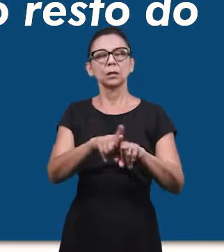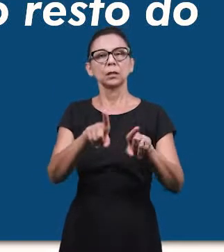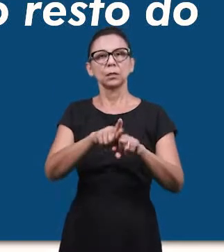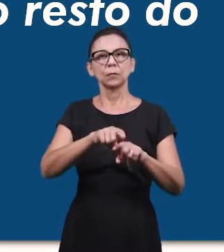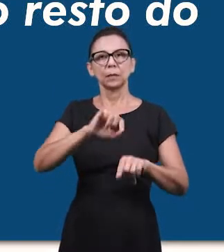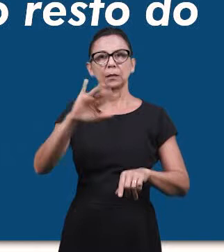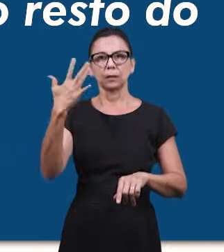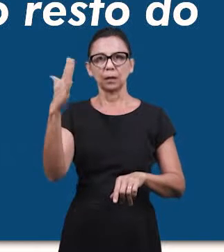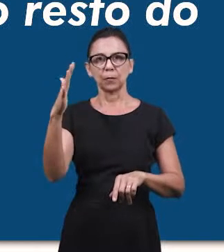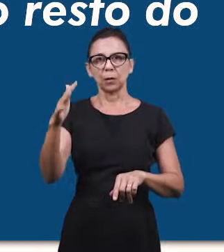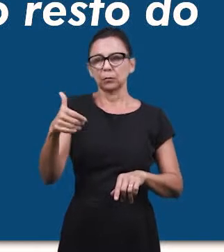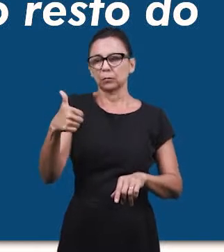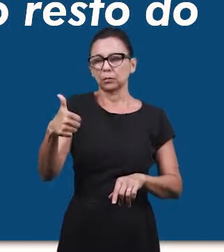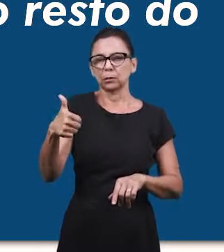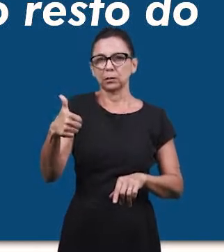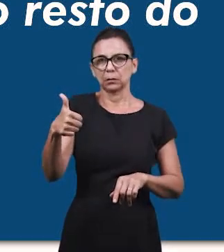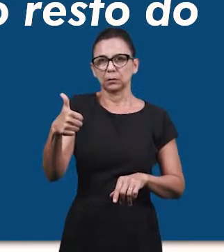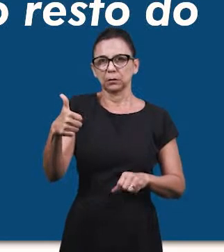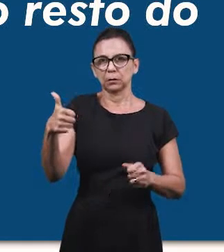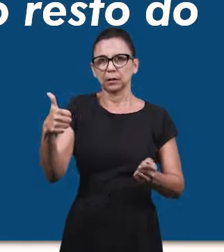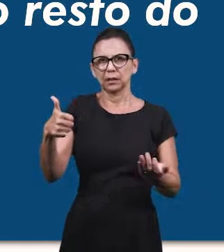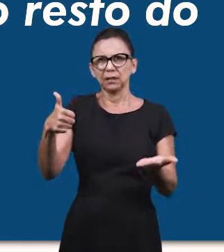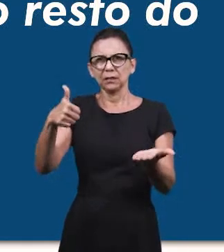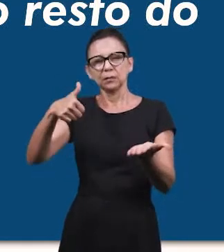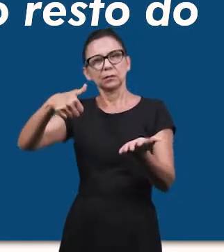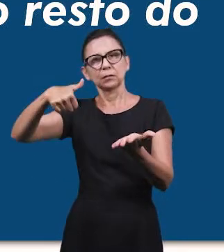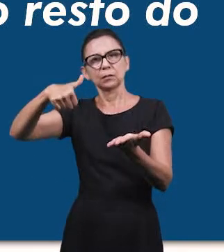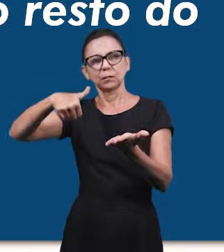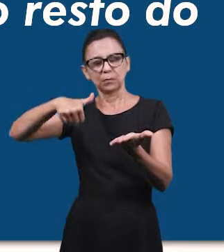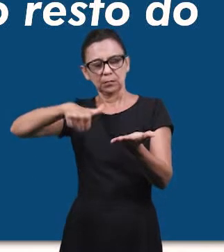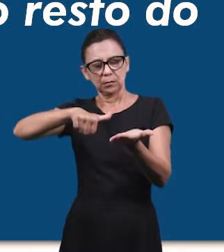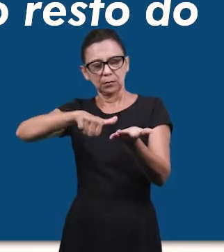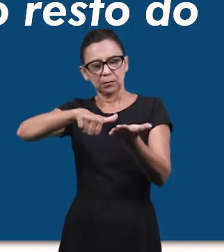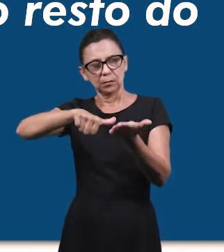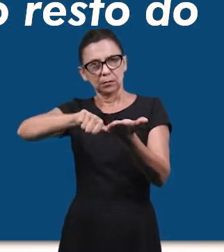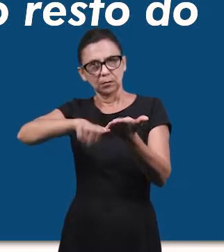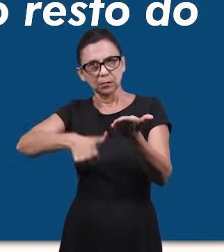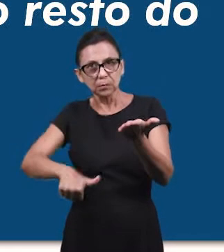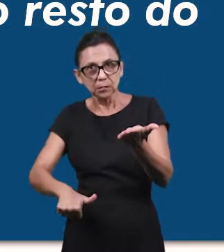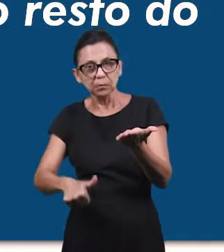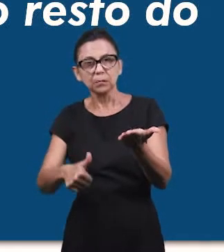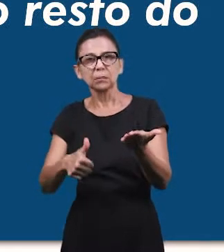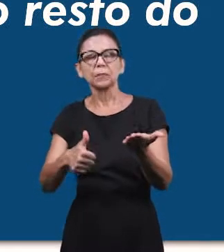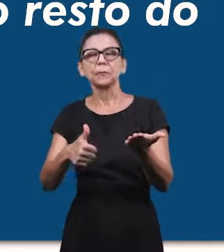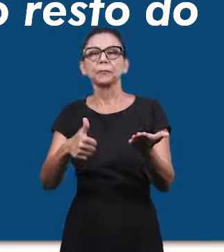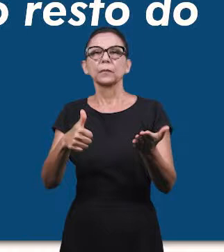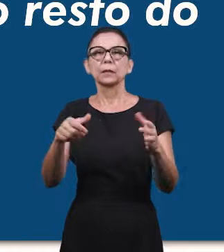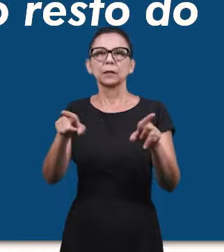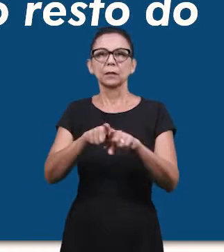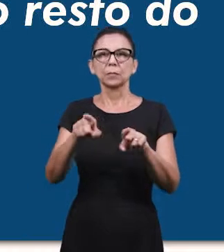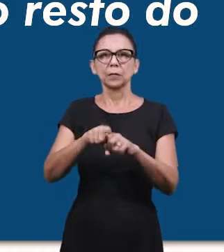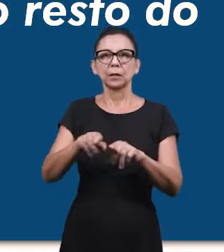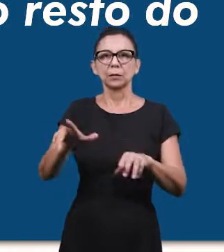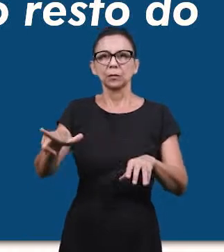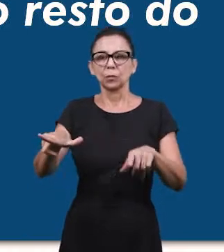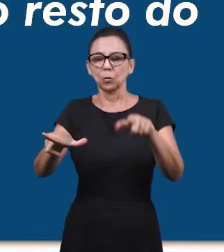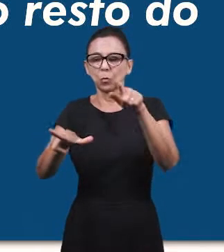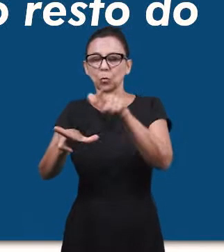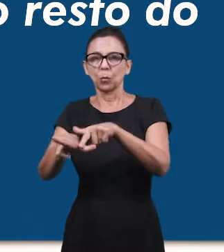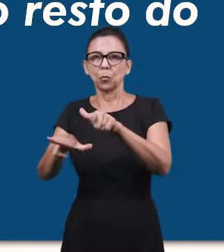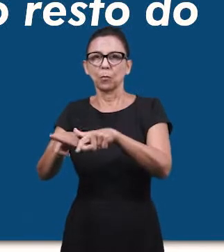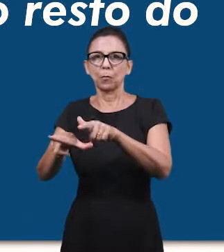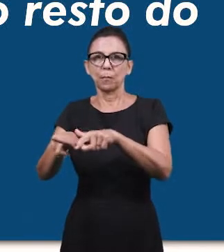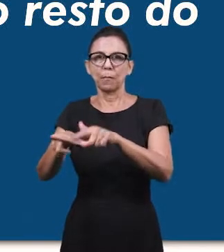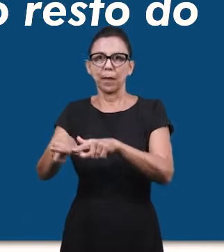et sur le gros orteil de leur pied droit. Et tu répandras le sang